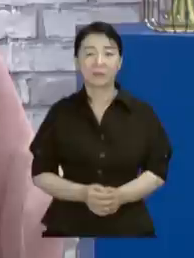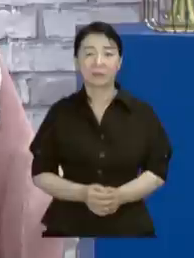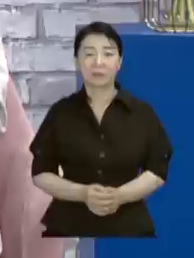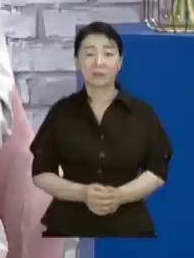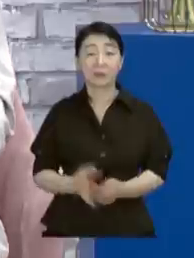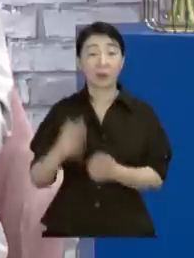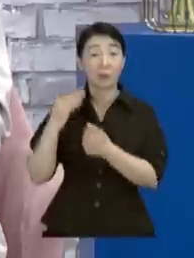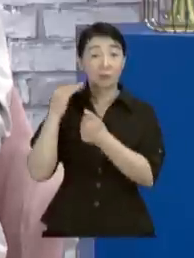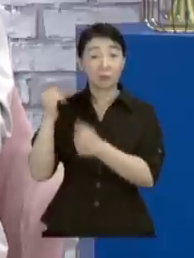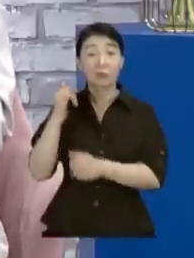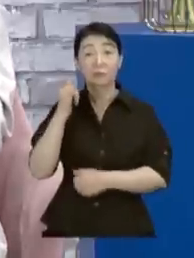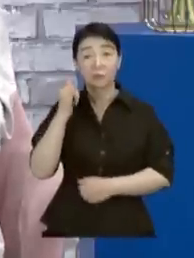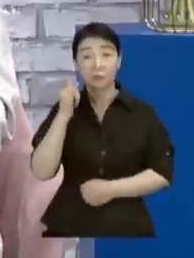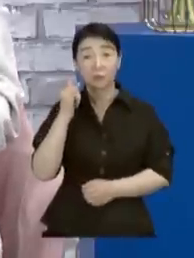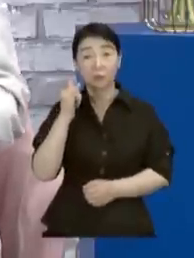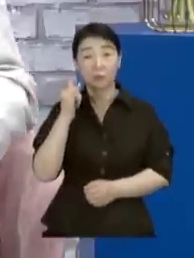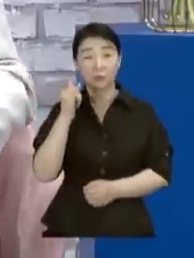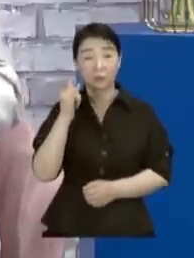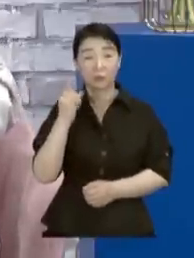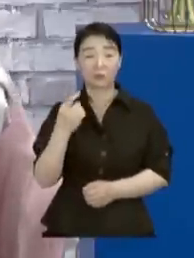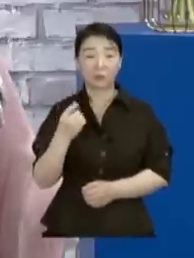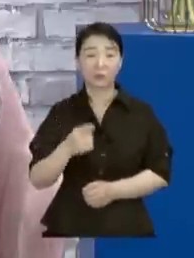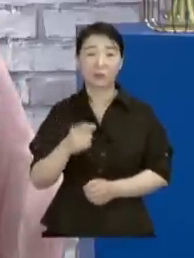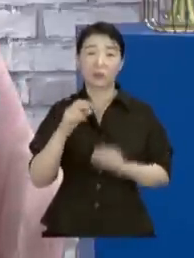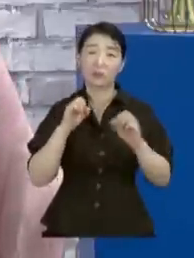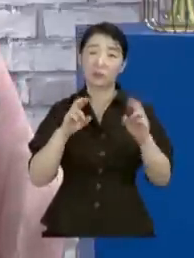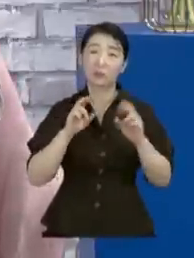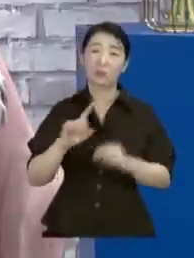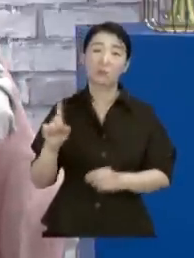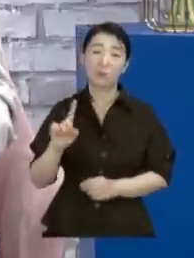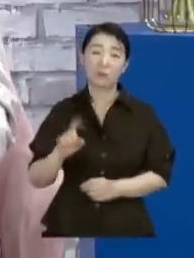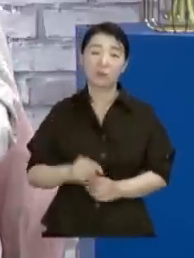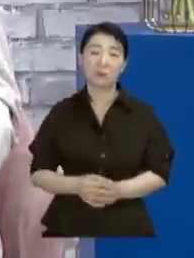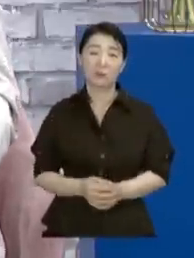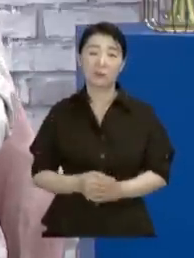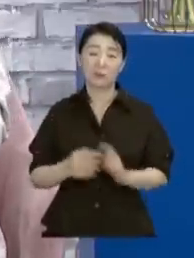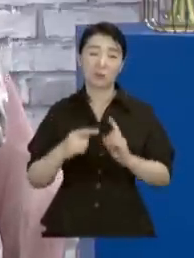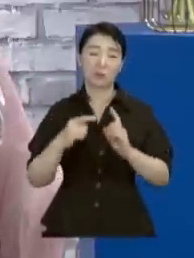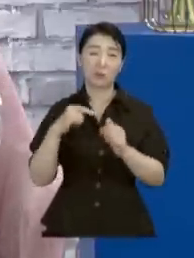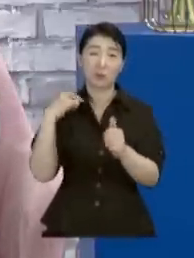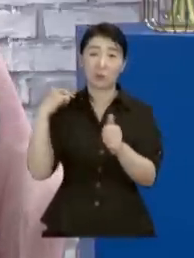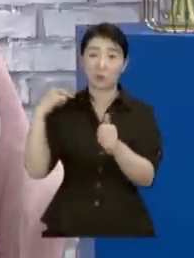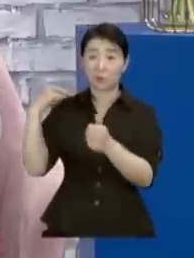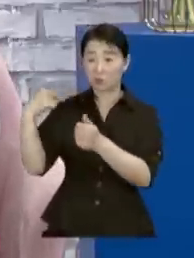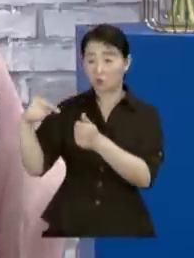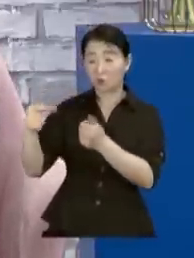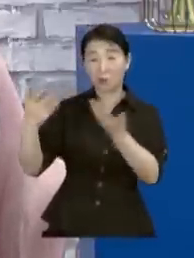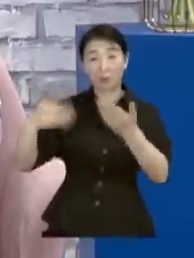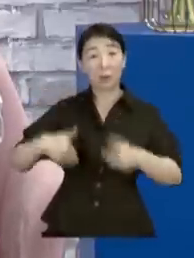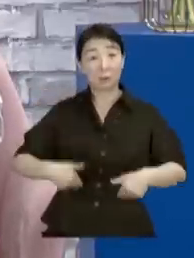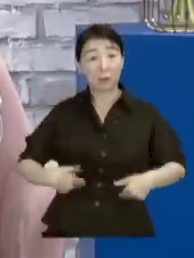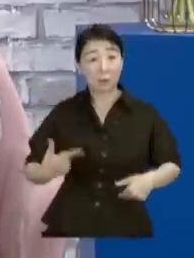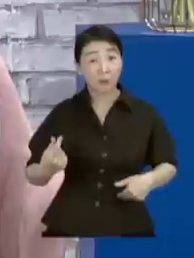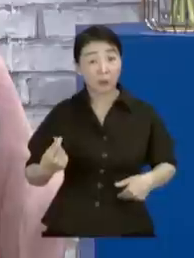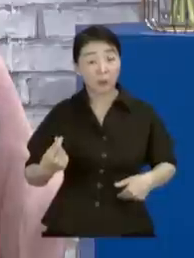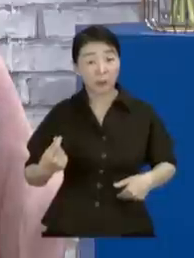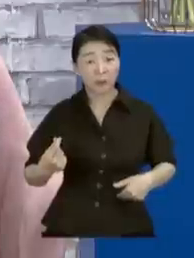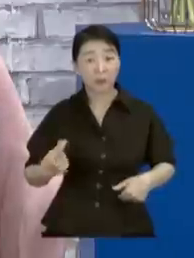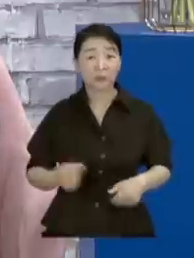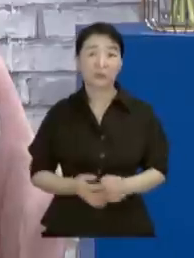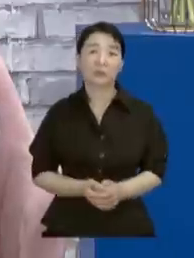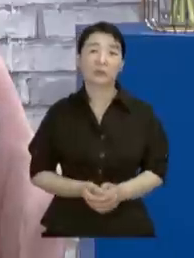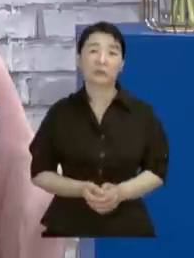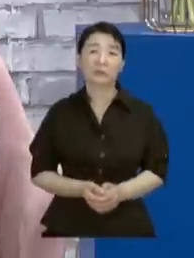그러면은 그 부르심이 있잖아요. 네네네. 그러면 이제 저 선교라는 게 사실은 우리가 그 교육을 좀 받아야 되잖아요. 네네네. 교육도